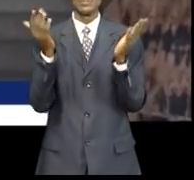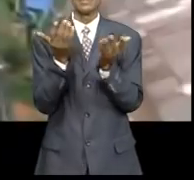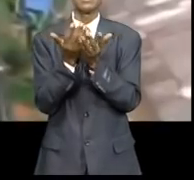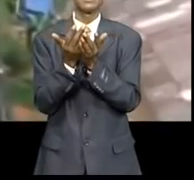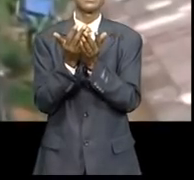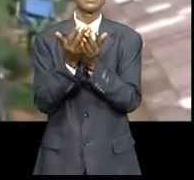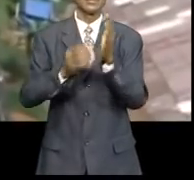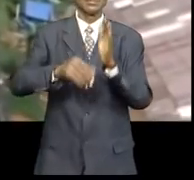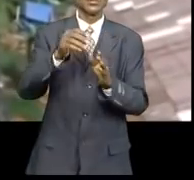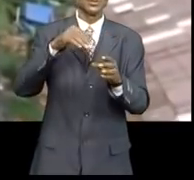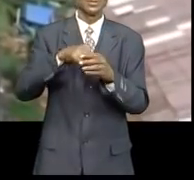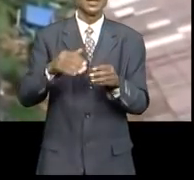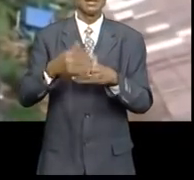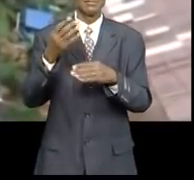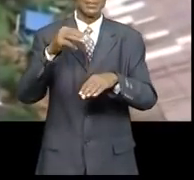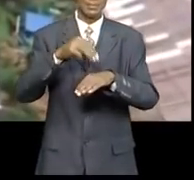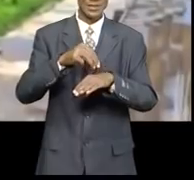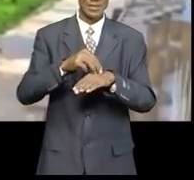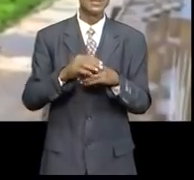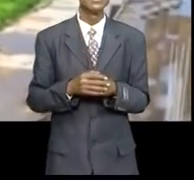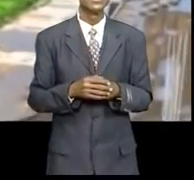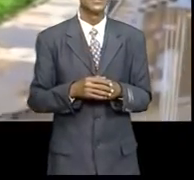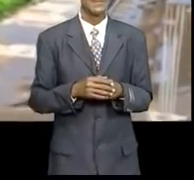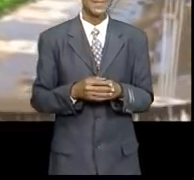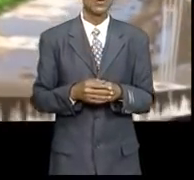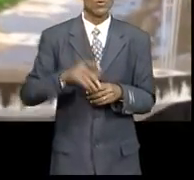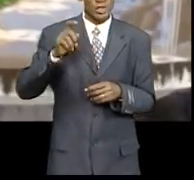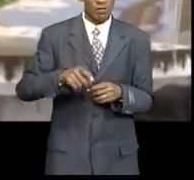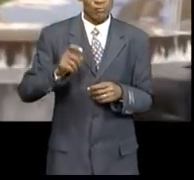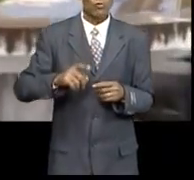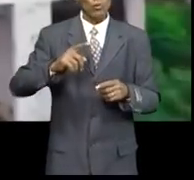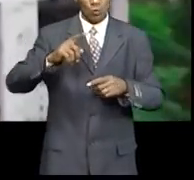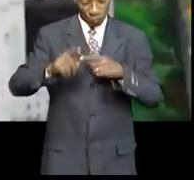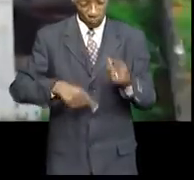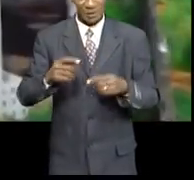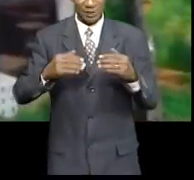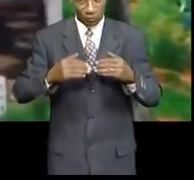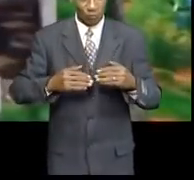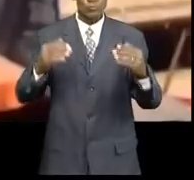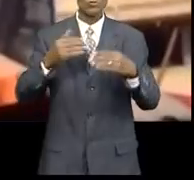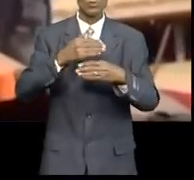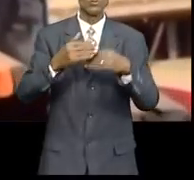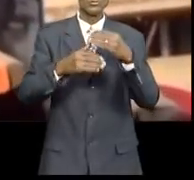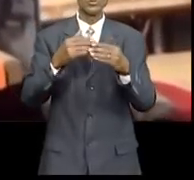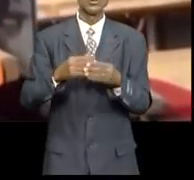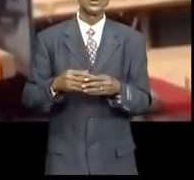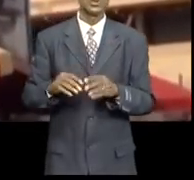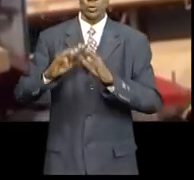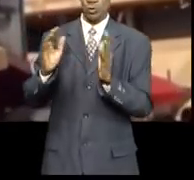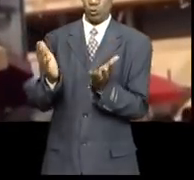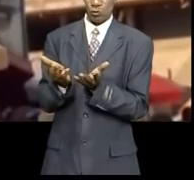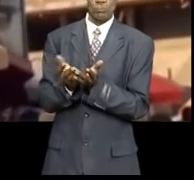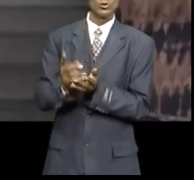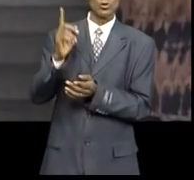aujourd'hui. Sans tarder, il faut donc relancer les travaux pour être au rendez-vous. Il y a une commission des experts qui